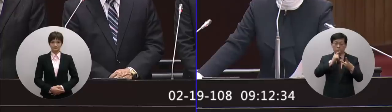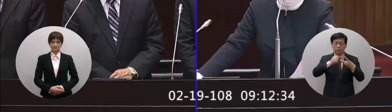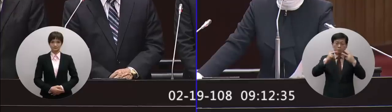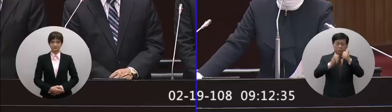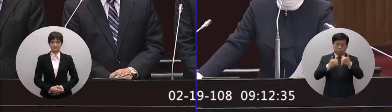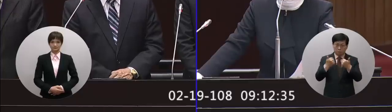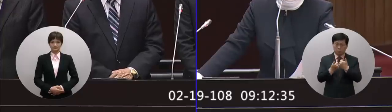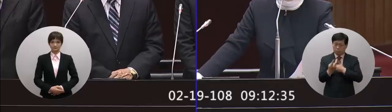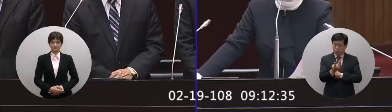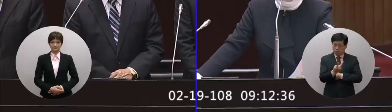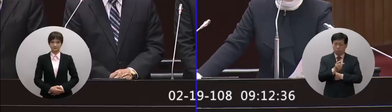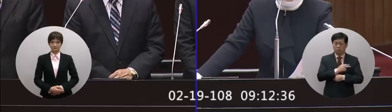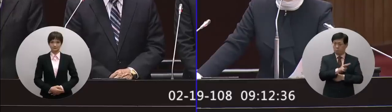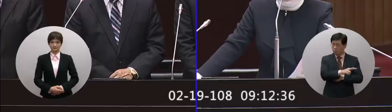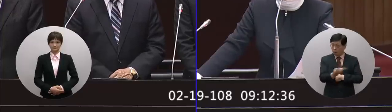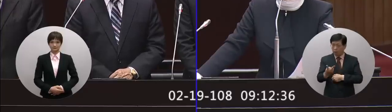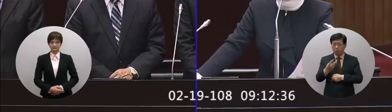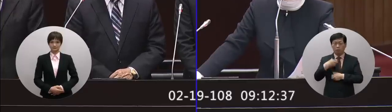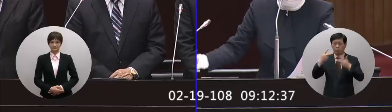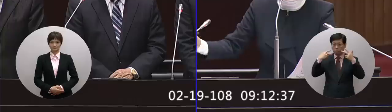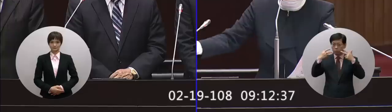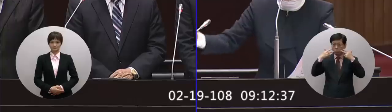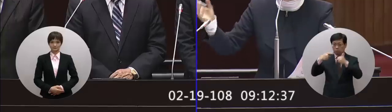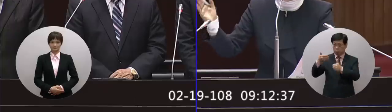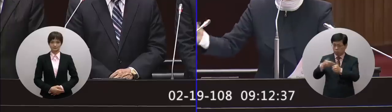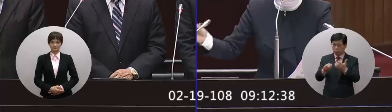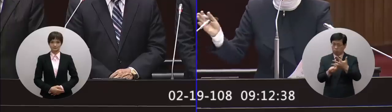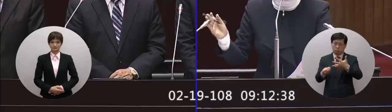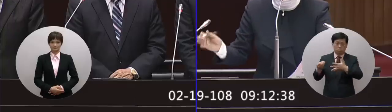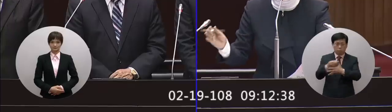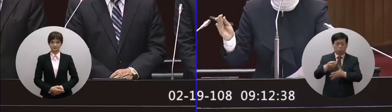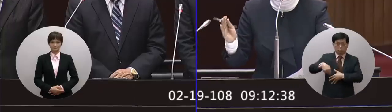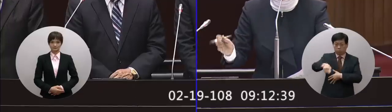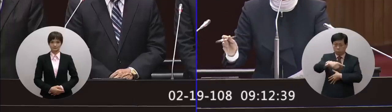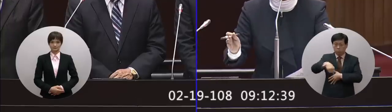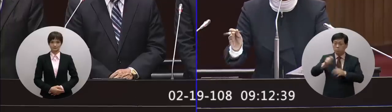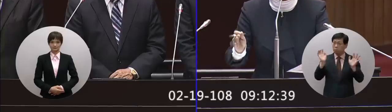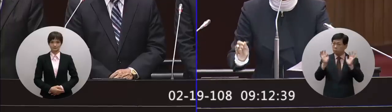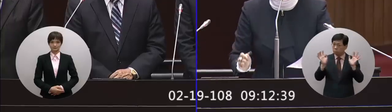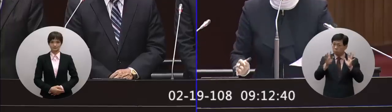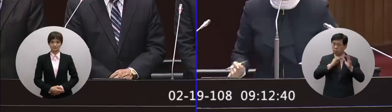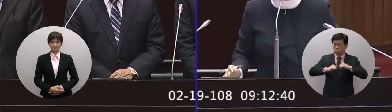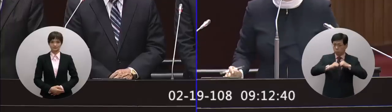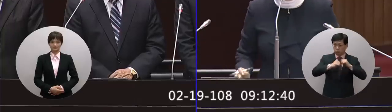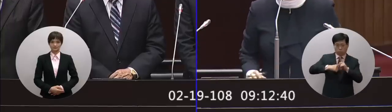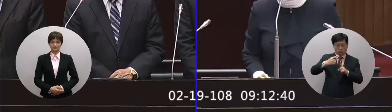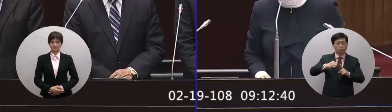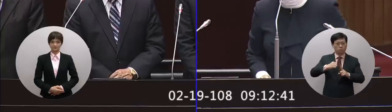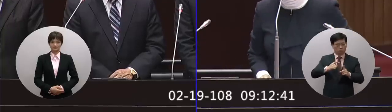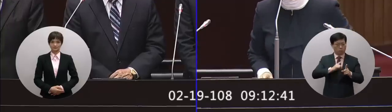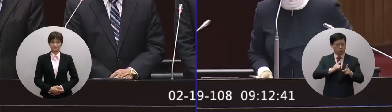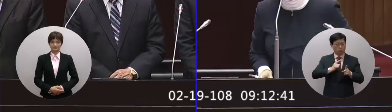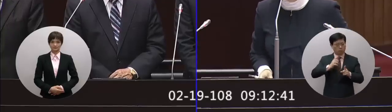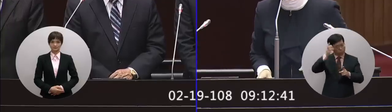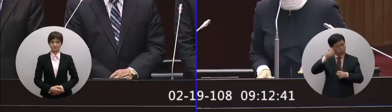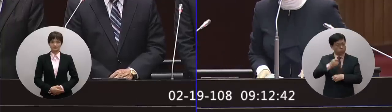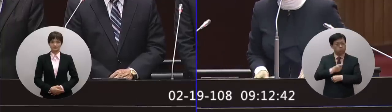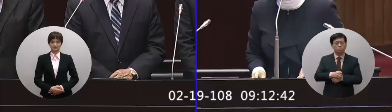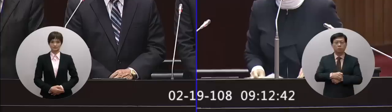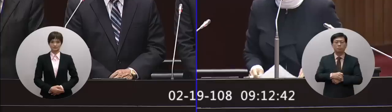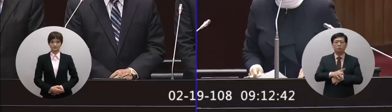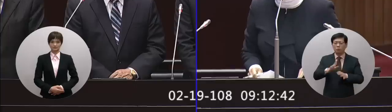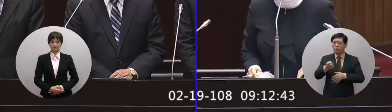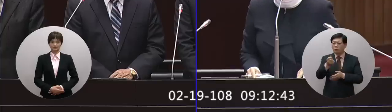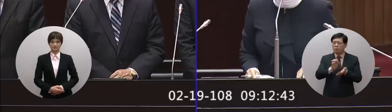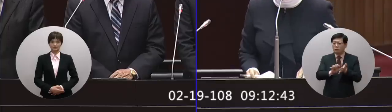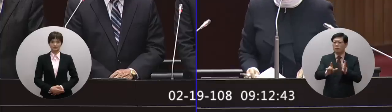委，你们翻转了原住民族教育，还有提升原住民教育孩子的竞争力的企图心。所以我花一点